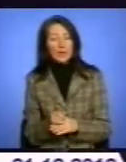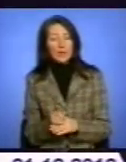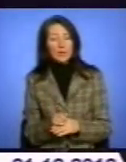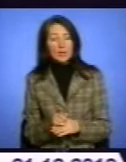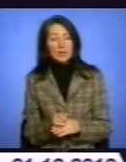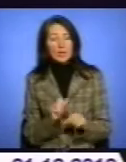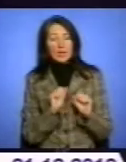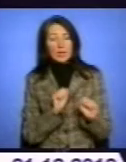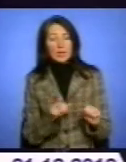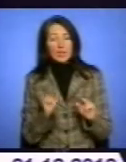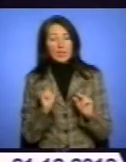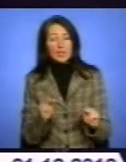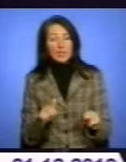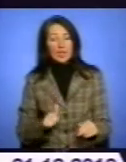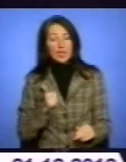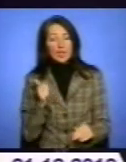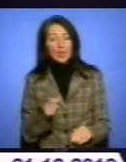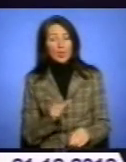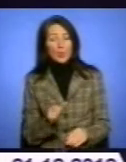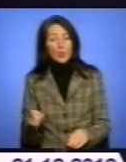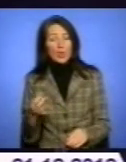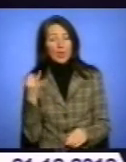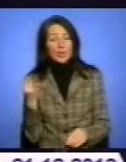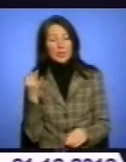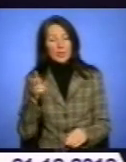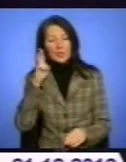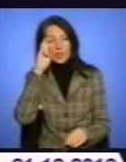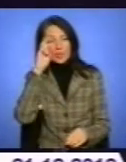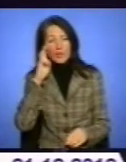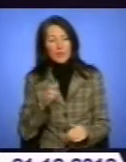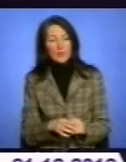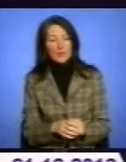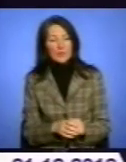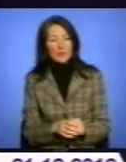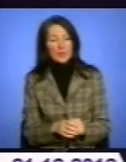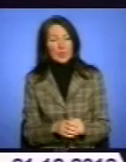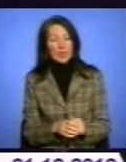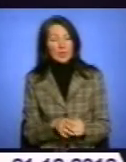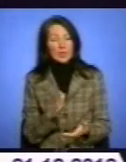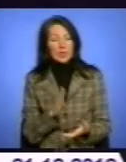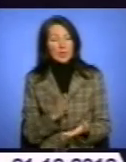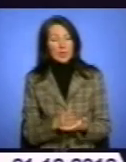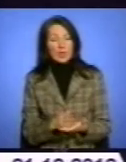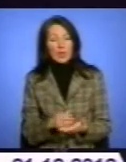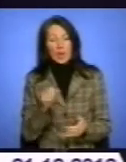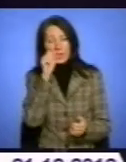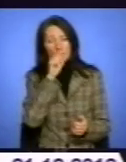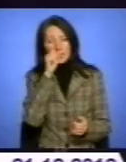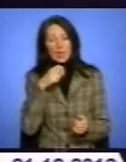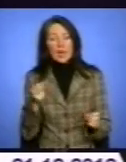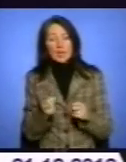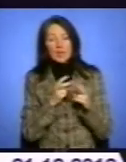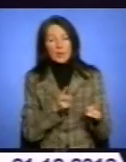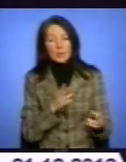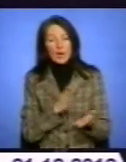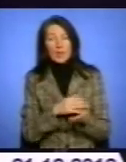гідності громадян та інтересів держави від протиправних посягань є пріоритетними завданнями